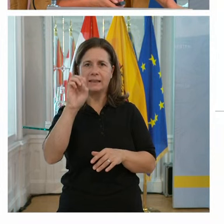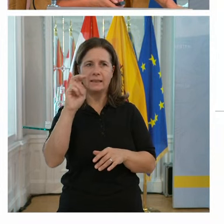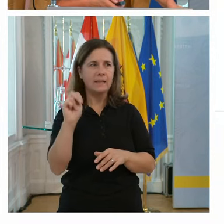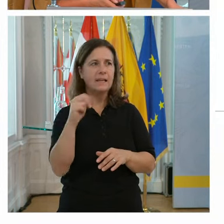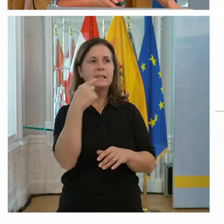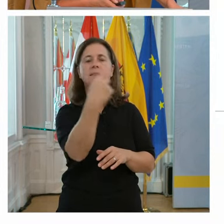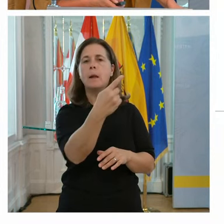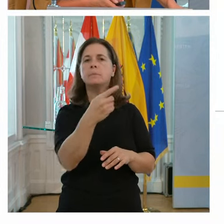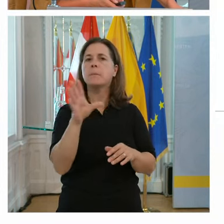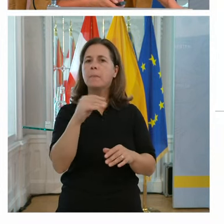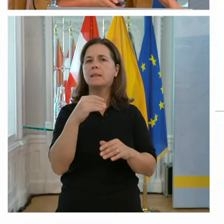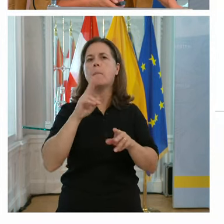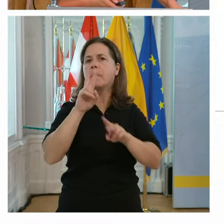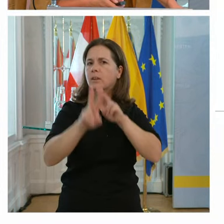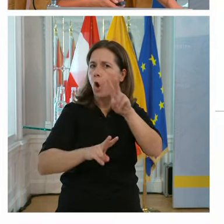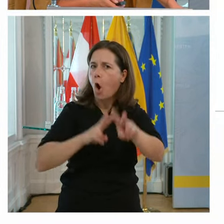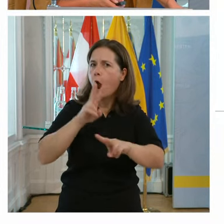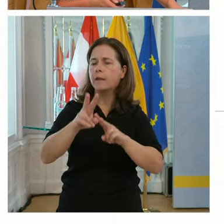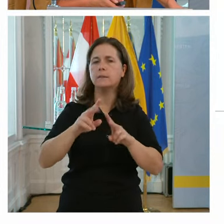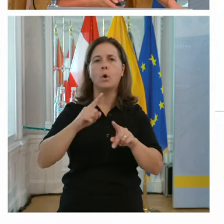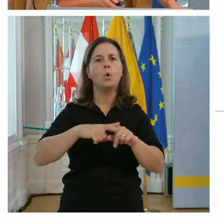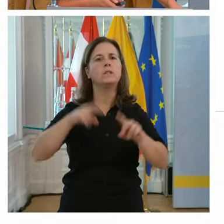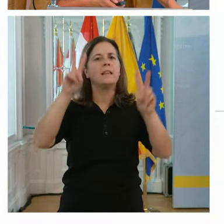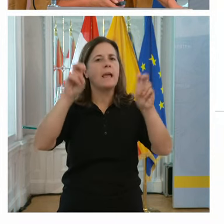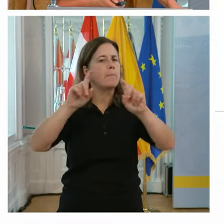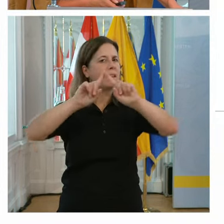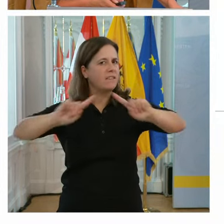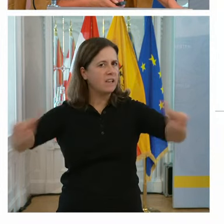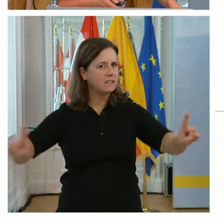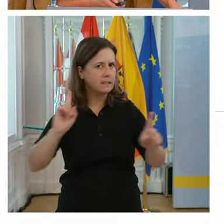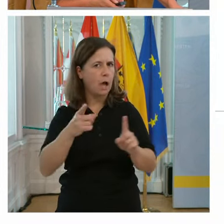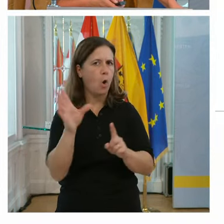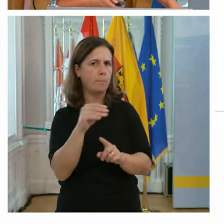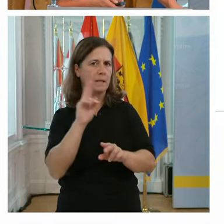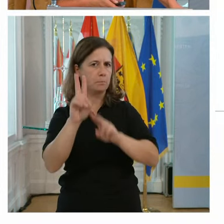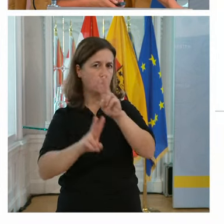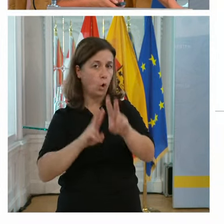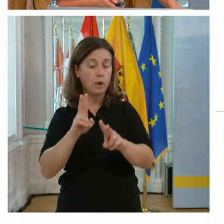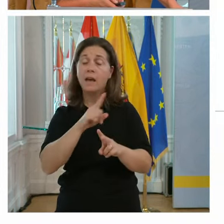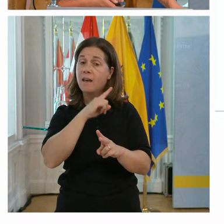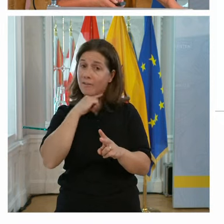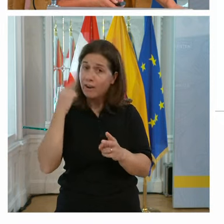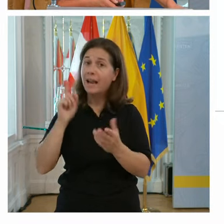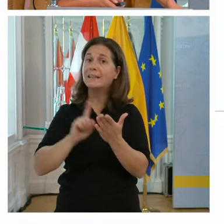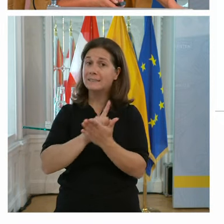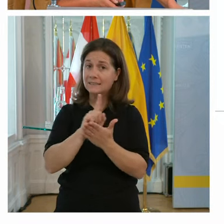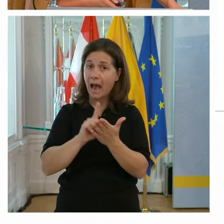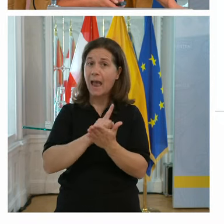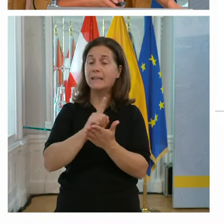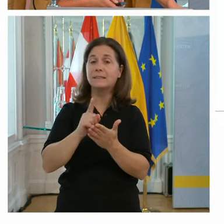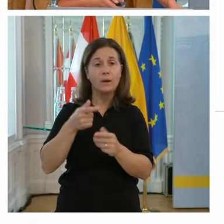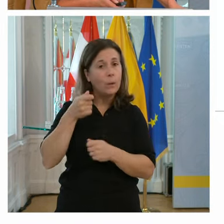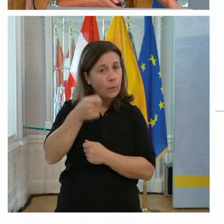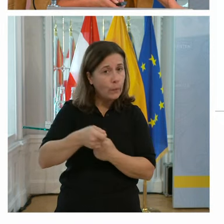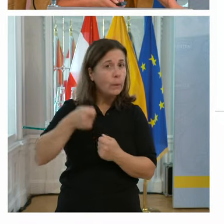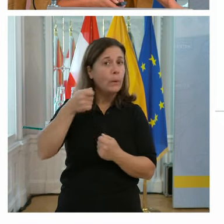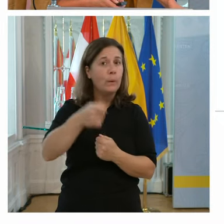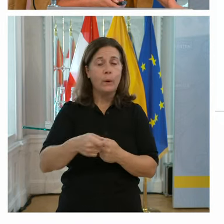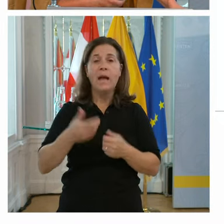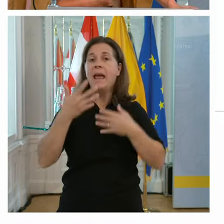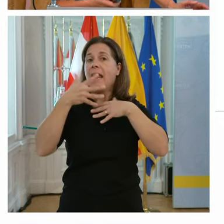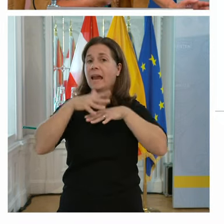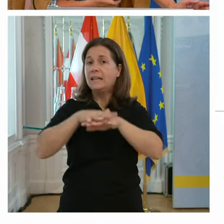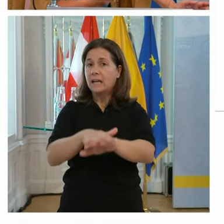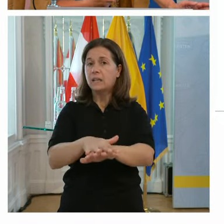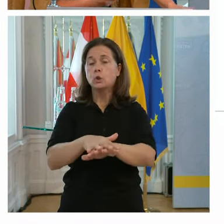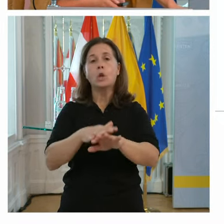ganz wesentlich mit betreut, sowie das Thema Diversität. Hat viel Zeit darauf investiert,